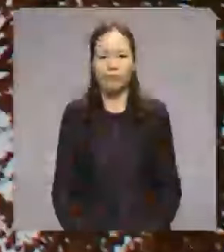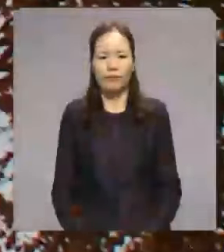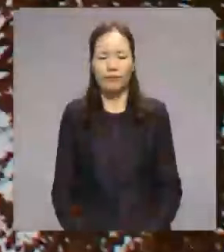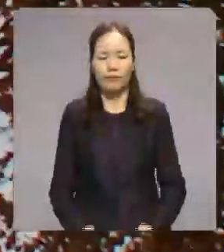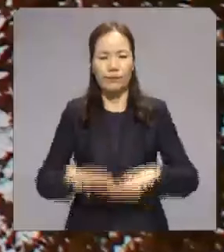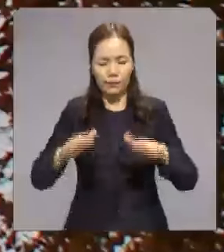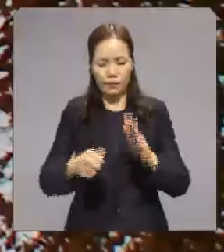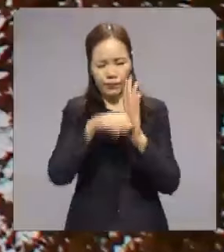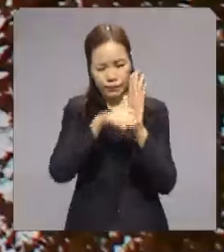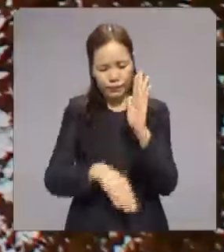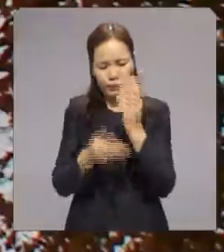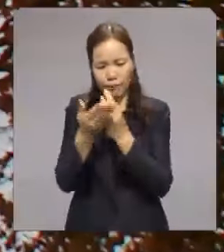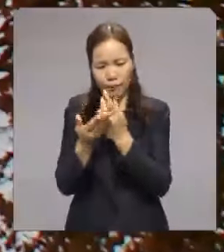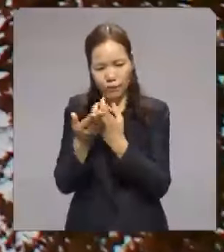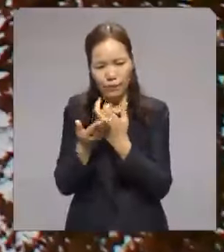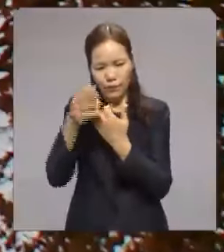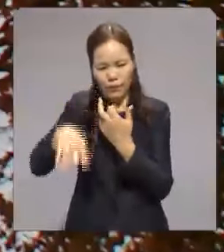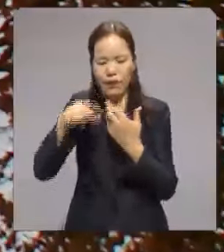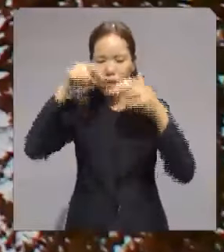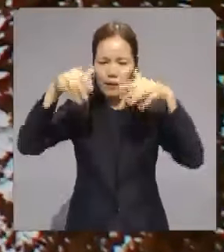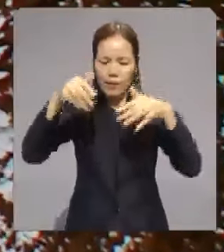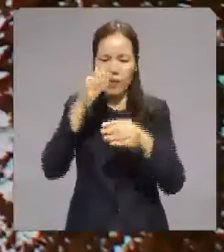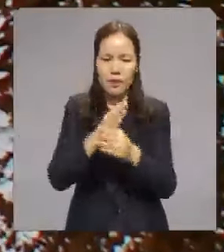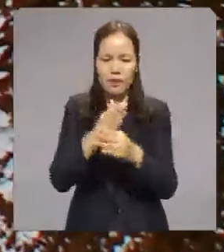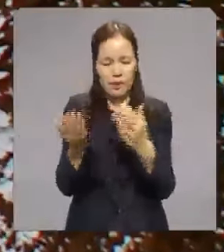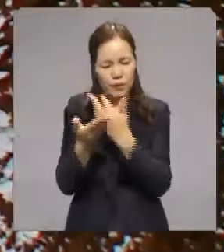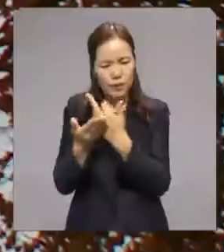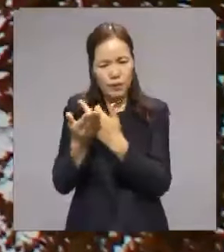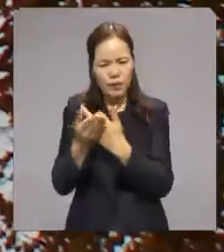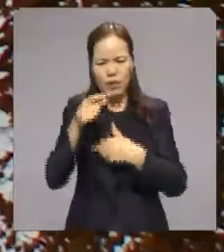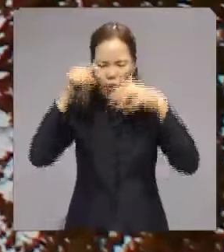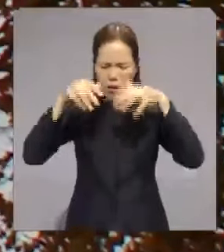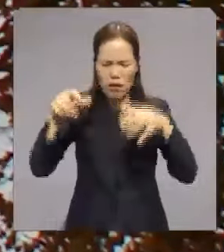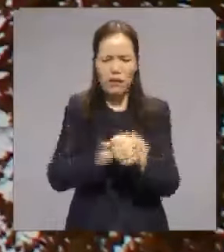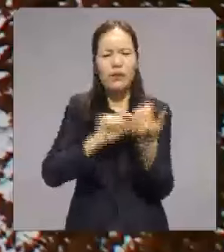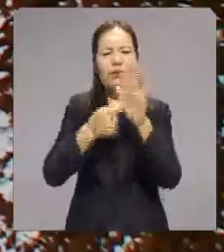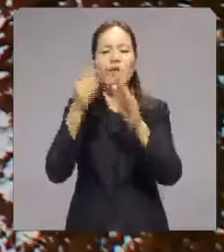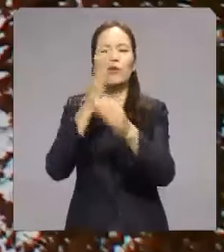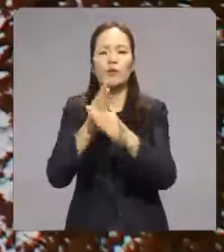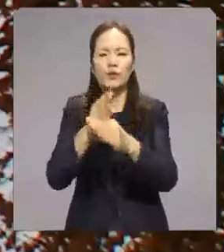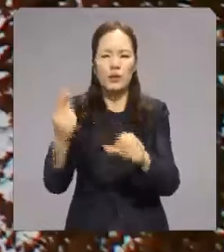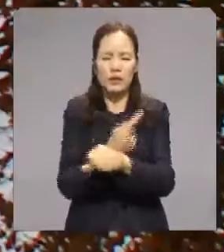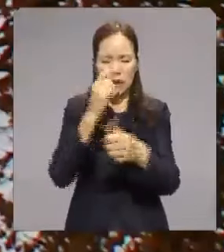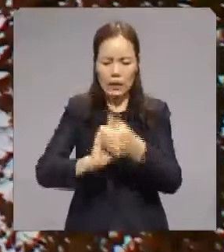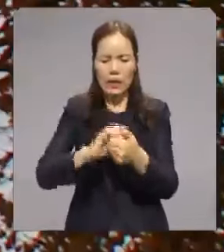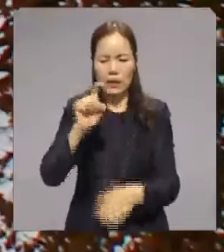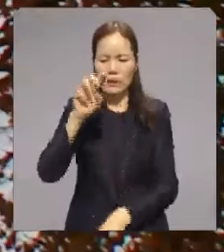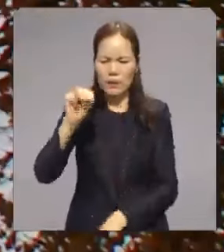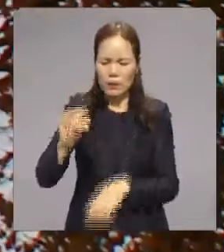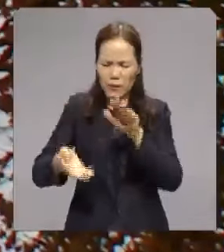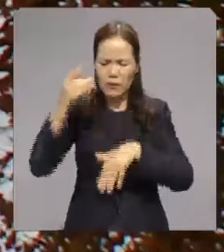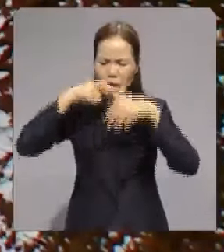현재 남부와 제조에는 비가 내리고 있습니다 특히 제조에는 호우 특보가 내려진 가운데 시간당 10mm